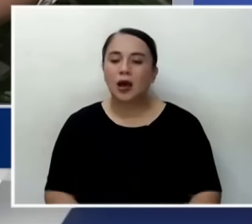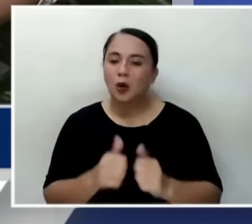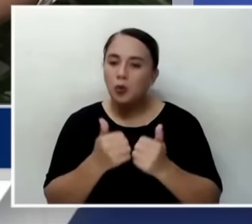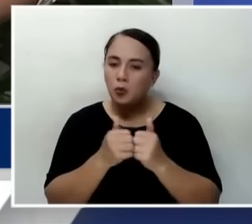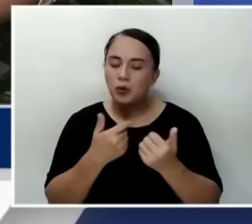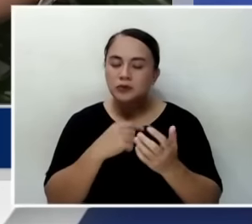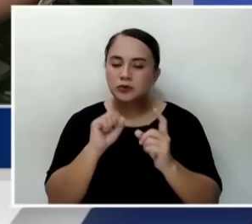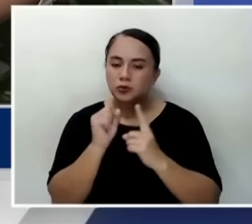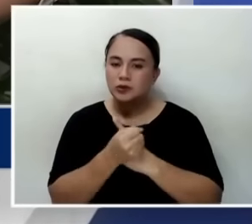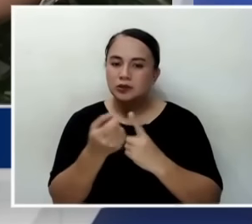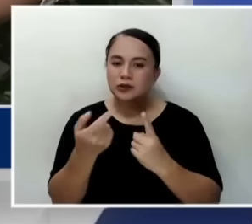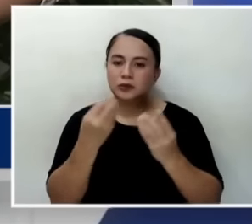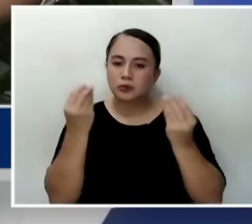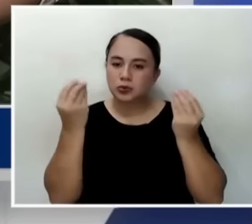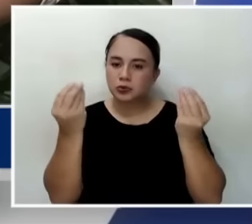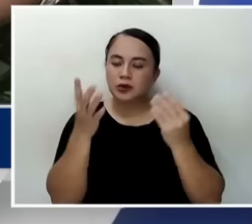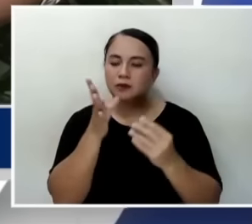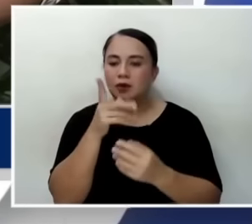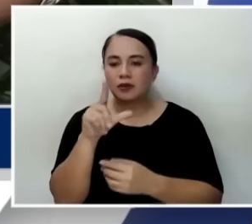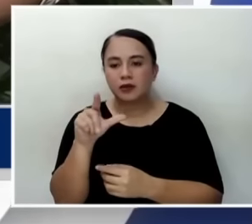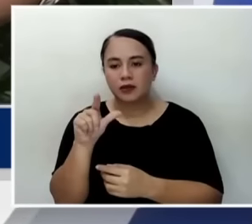dyan sa burol ni Mother Lily?